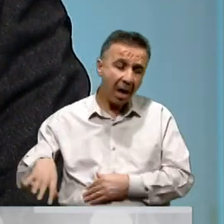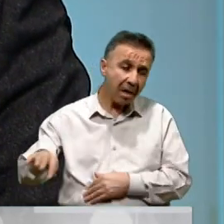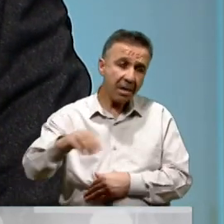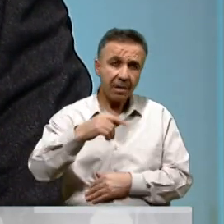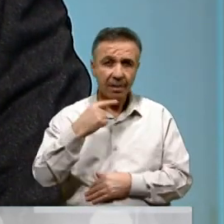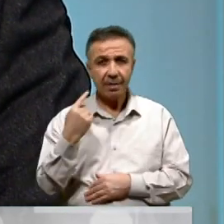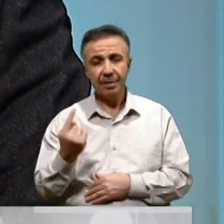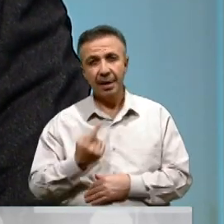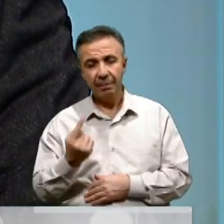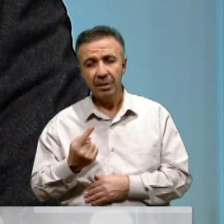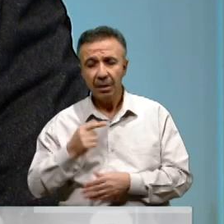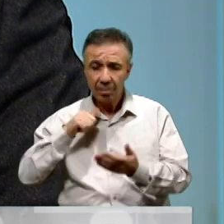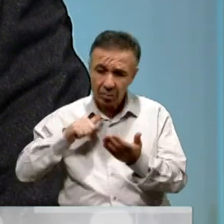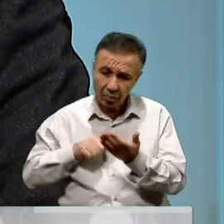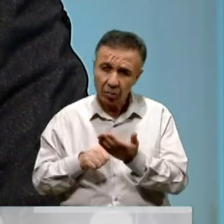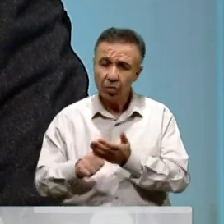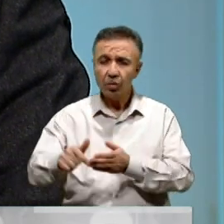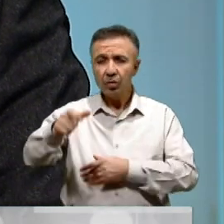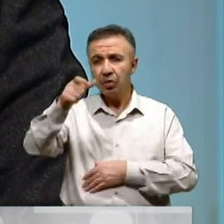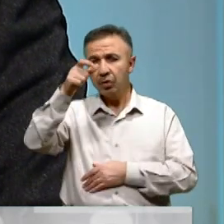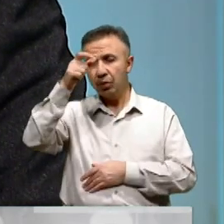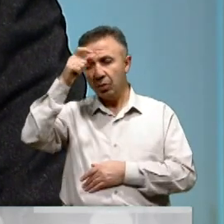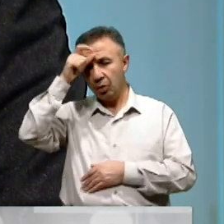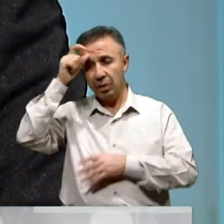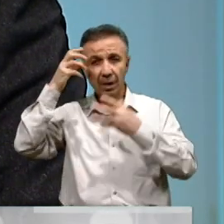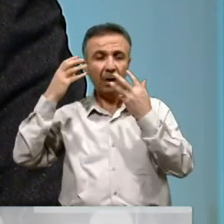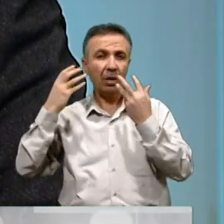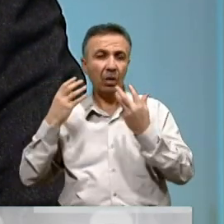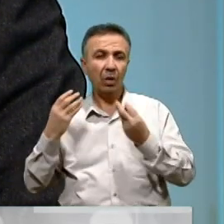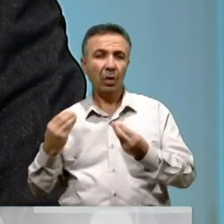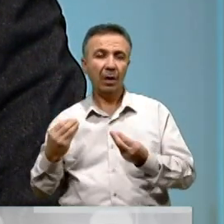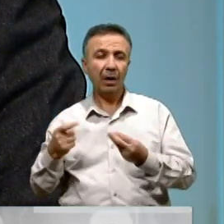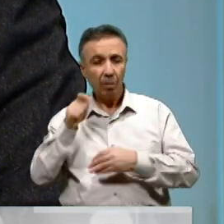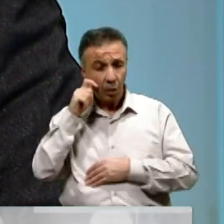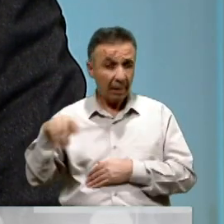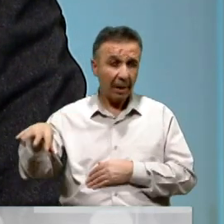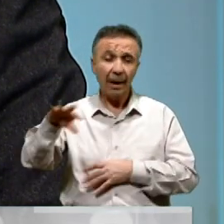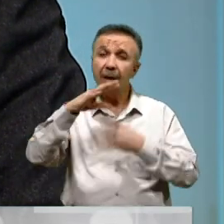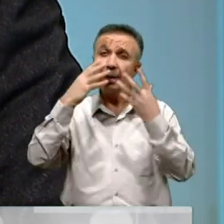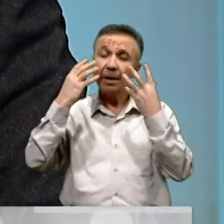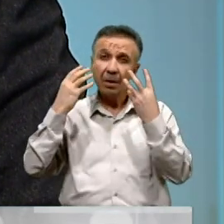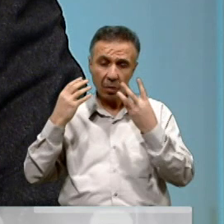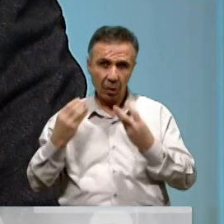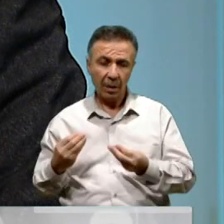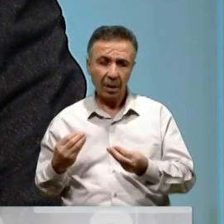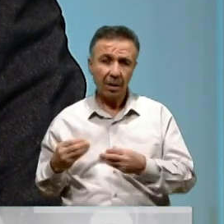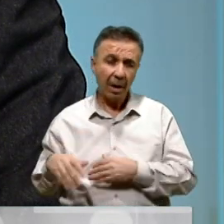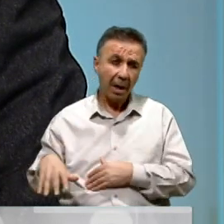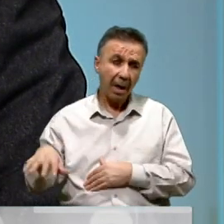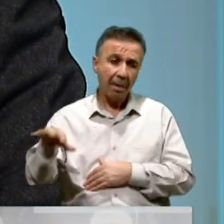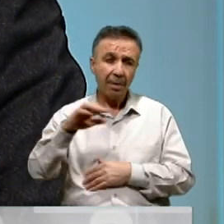şeyimizle bütün ülke olarak, müminler olarak, Müslümanlar olarak